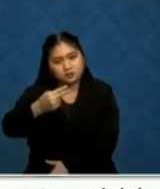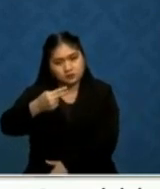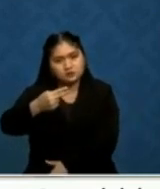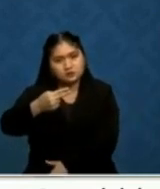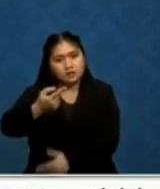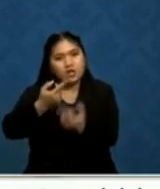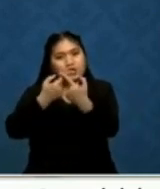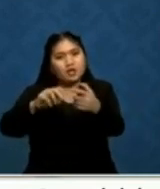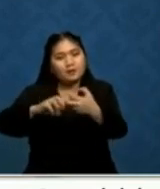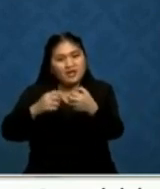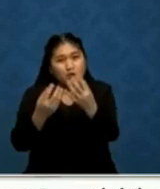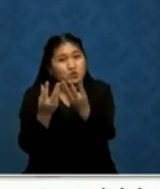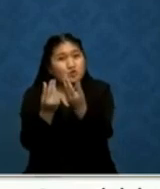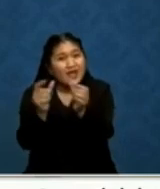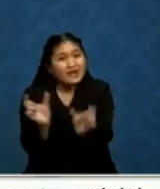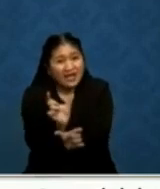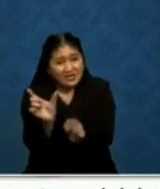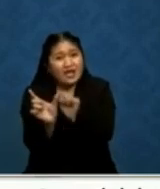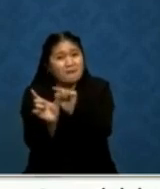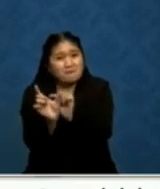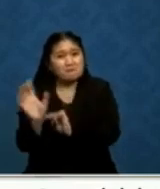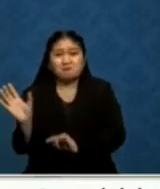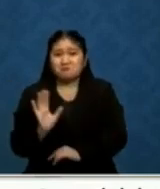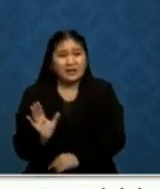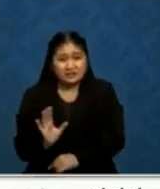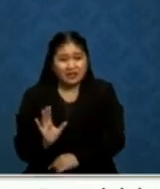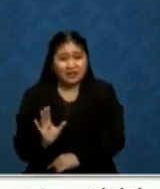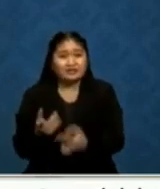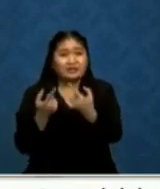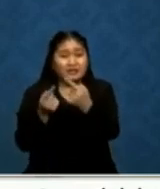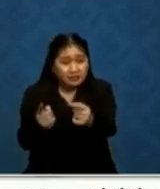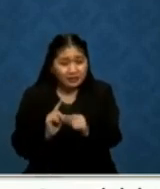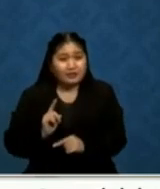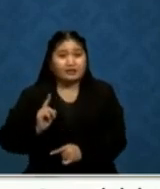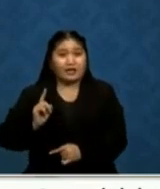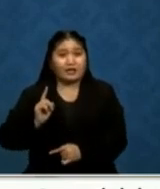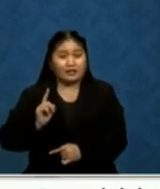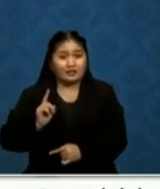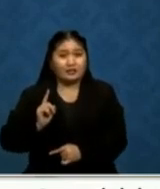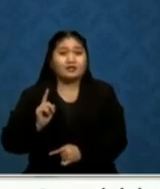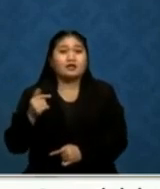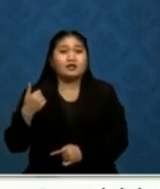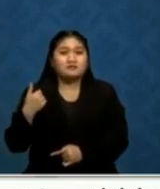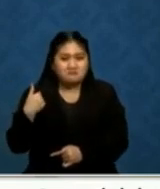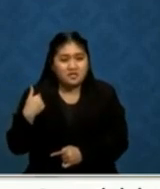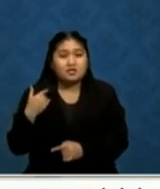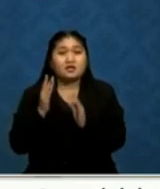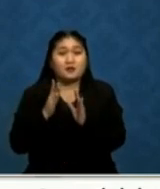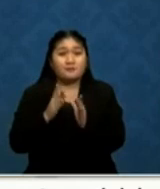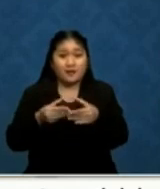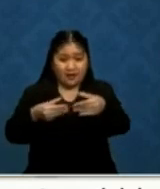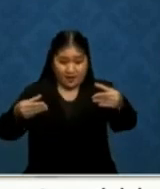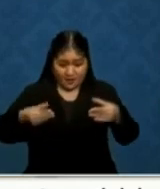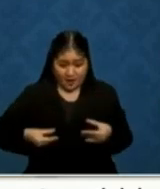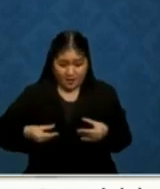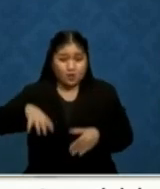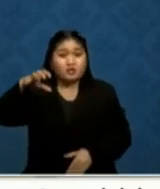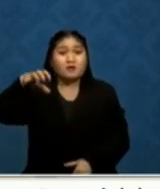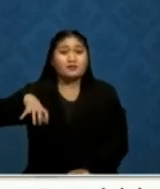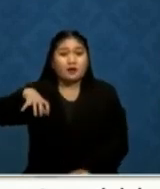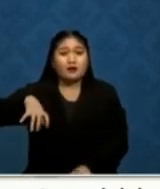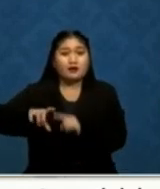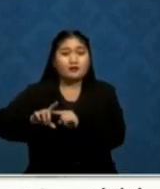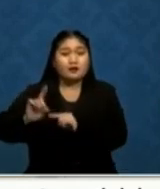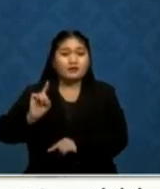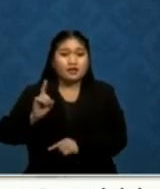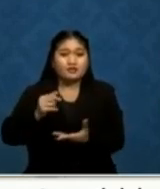หาไม่ใช่แค่ตัวเลขที่ผู้มาร้องทุกข์ดำเนินคดีกับให้ดำเนินคดีเท่านั้นนะคะรายงานจากสำนักงานว่าด้วย